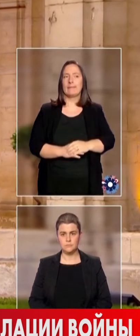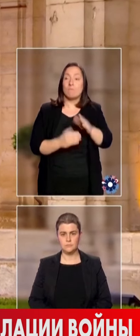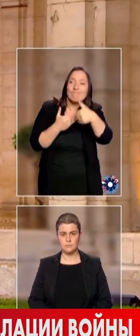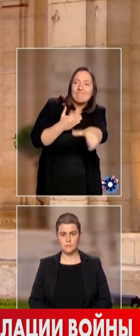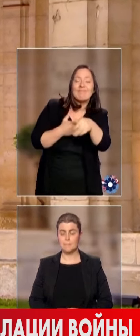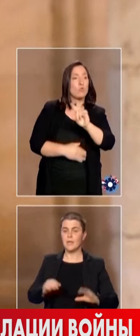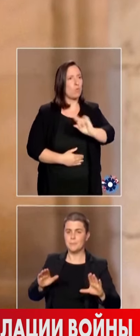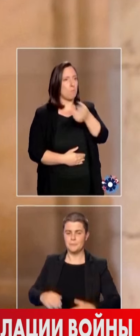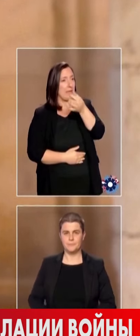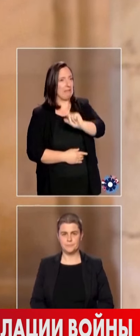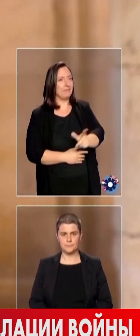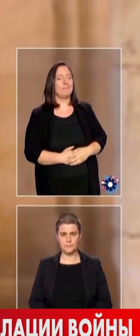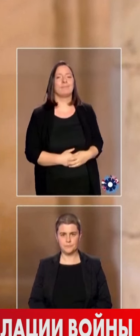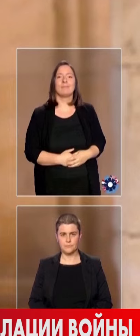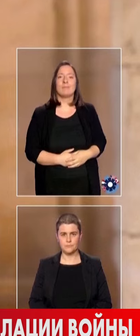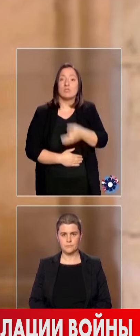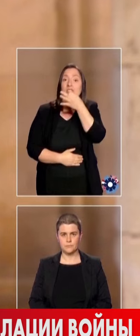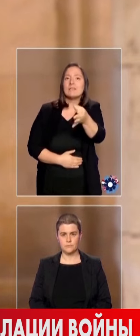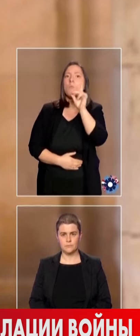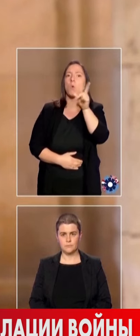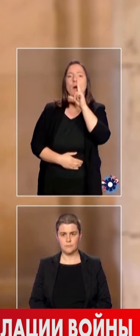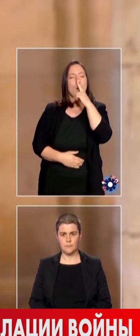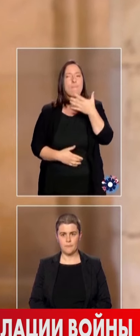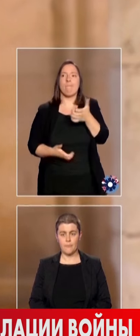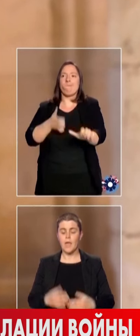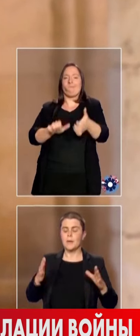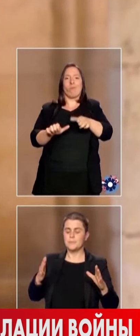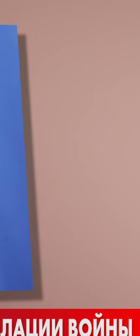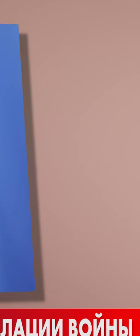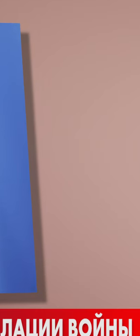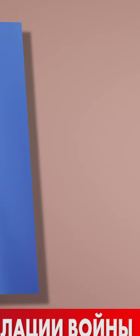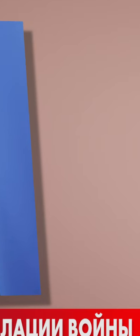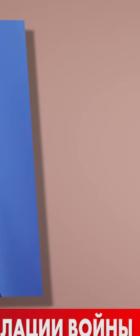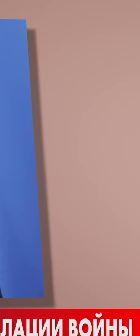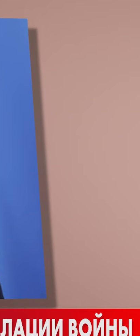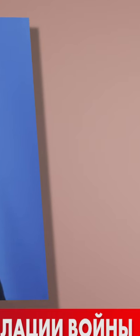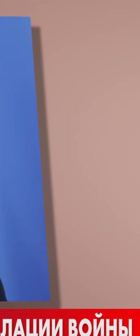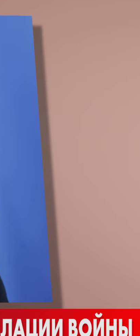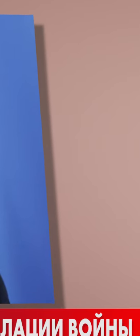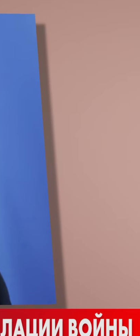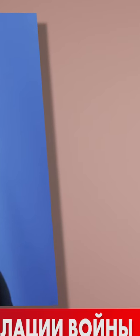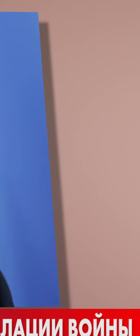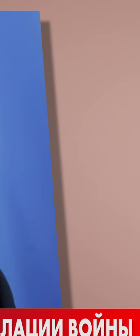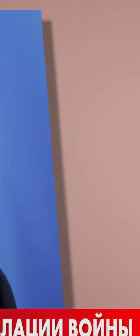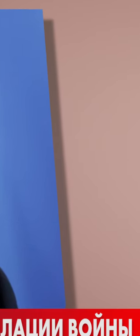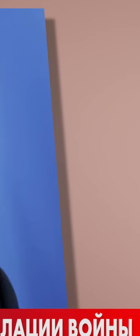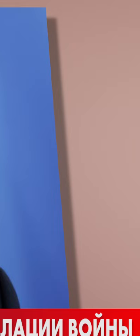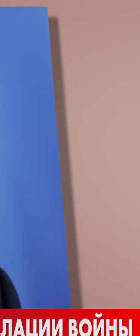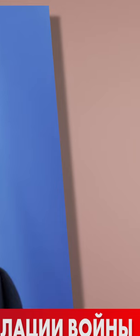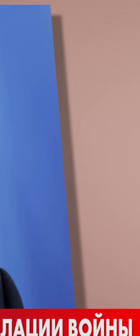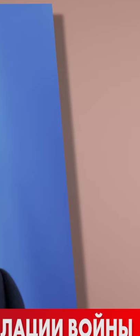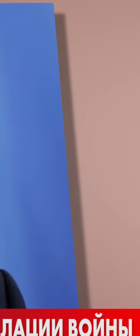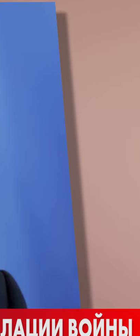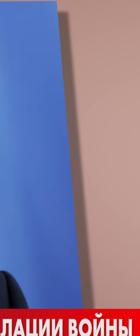ходе интервью обсуждалась ситуация на Ближнем Востоке. Макрон отметил, что премьер-министр Израиля Нетаньяху вместе с лидерами